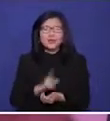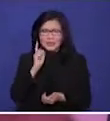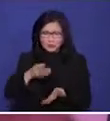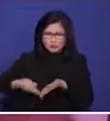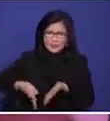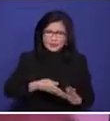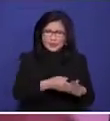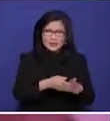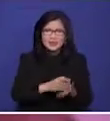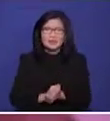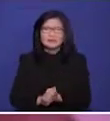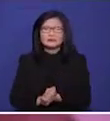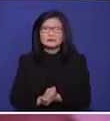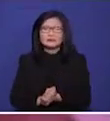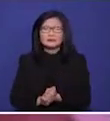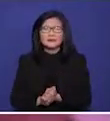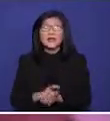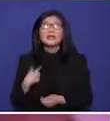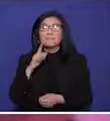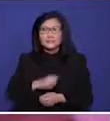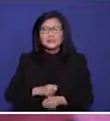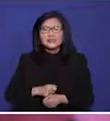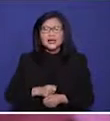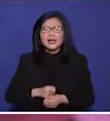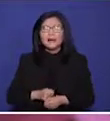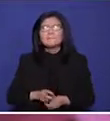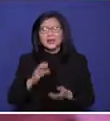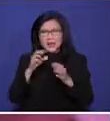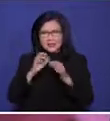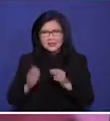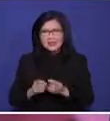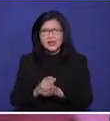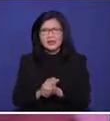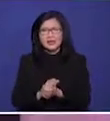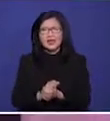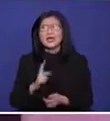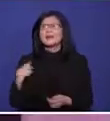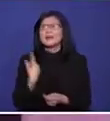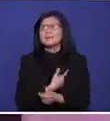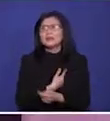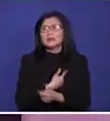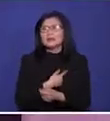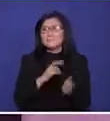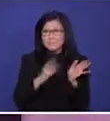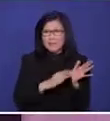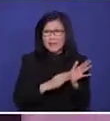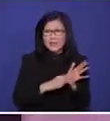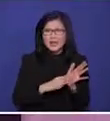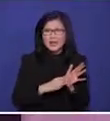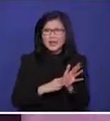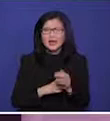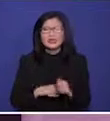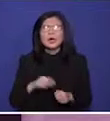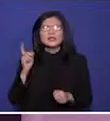kami. Kita bisa mengatasinya secara represif, tapi menurut kami masalahnya harus berakar dari